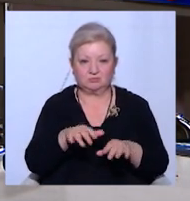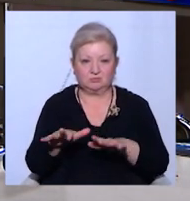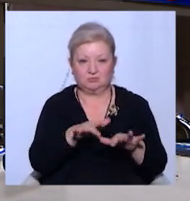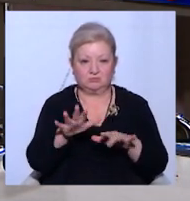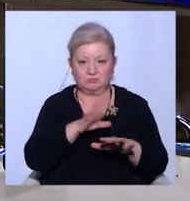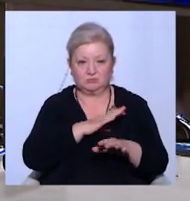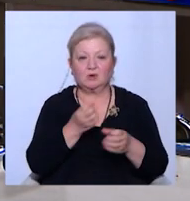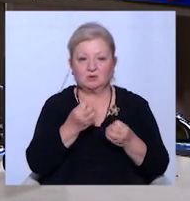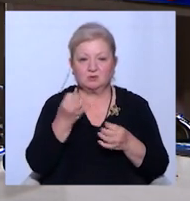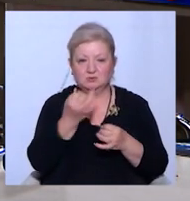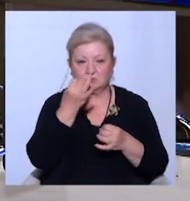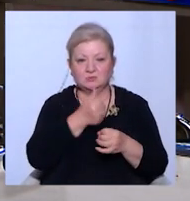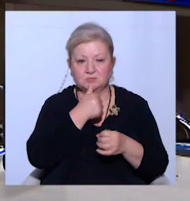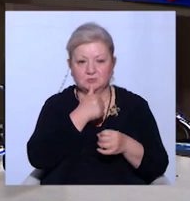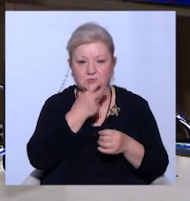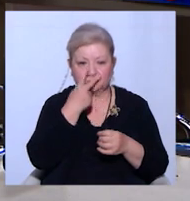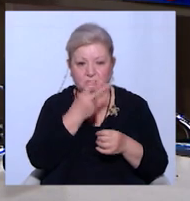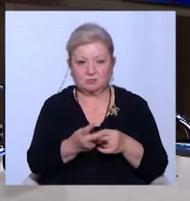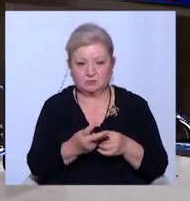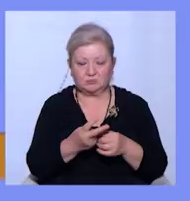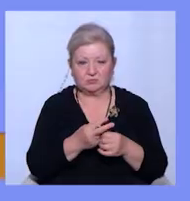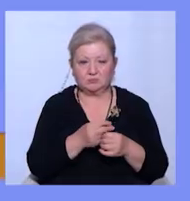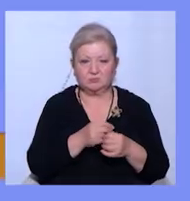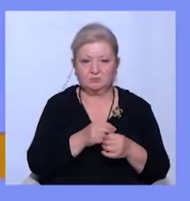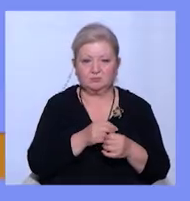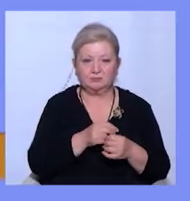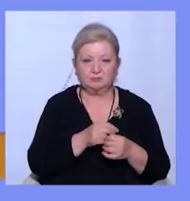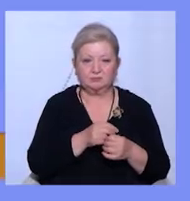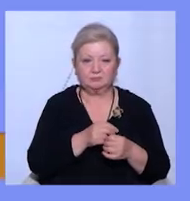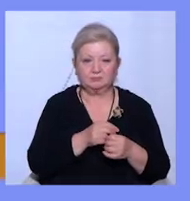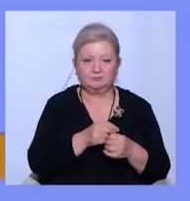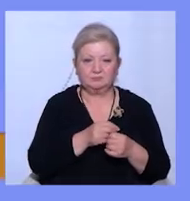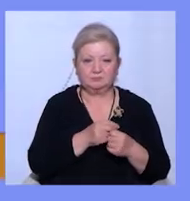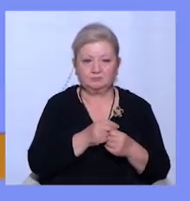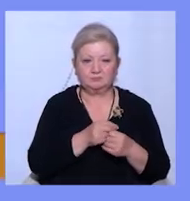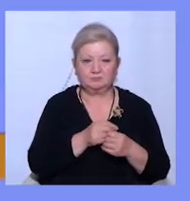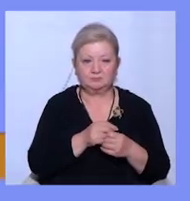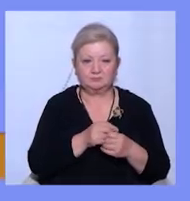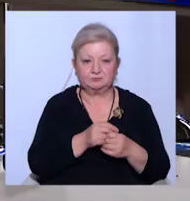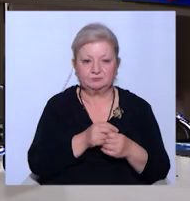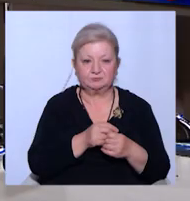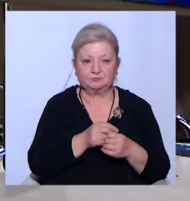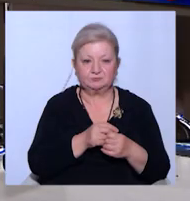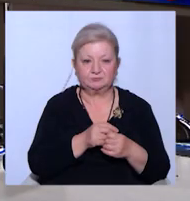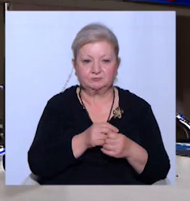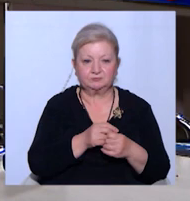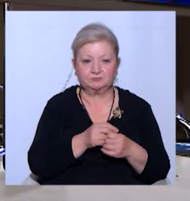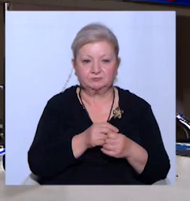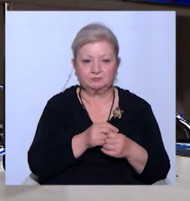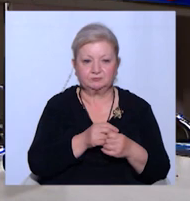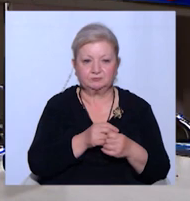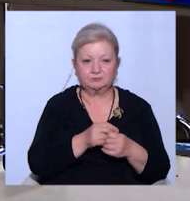და დამიზნებულია ზარბაზანი რაღაცა ბურთულას, წვანე ბურთულას, რომელიც მოცემულ